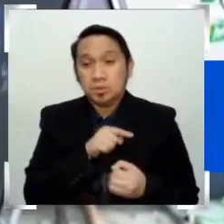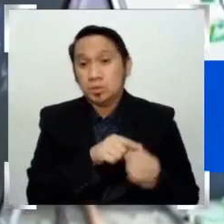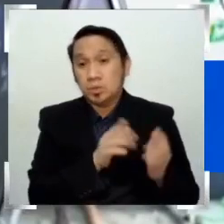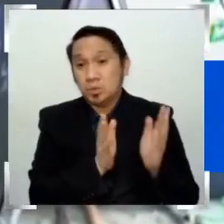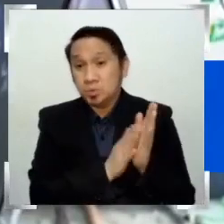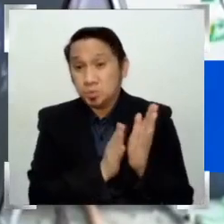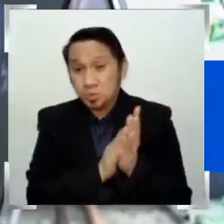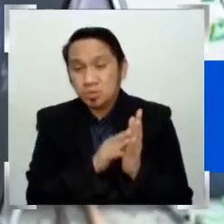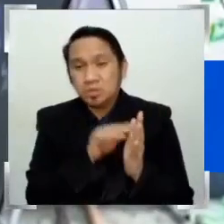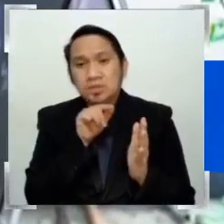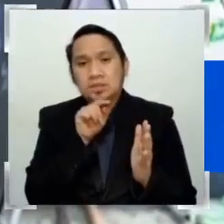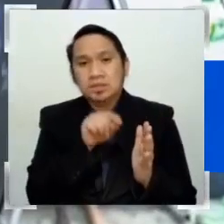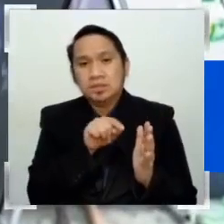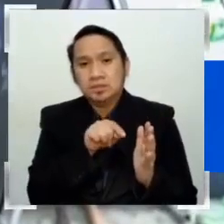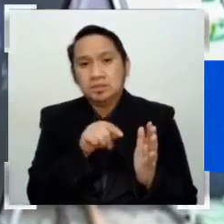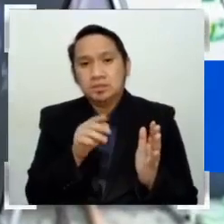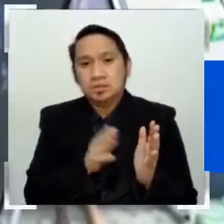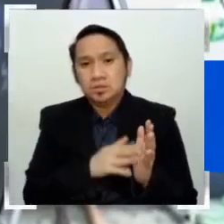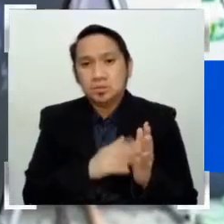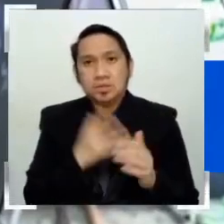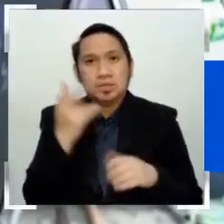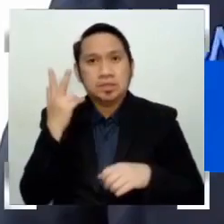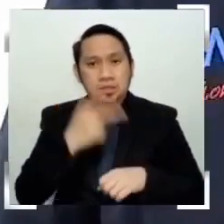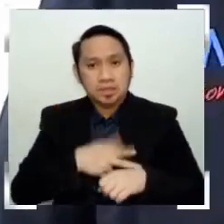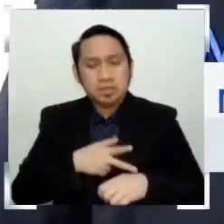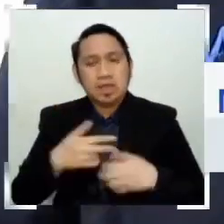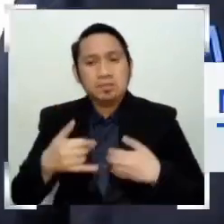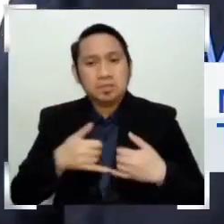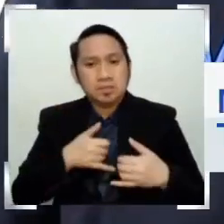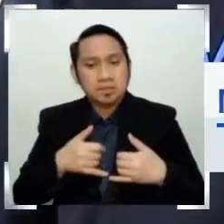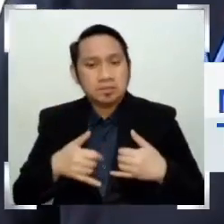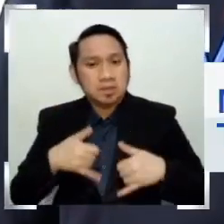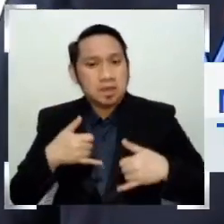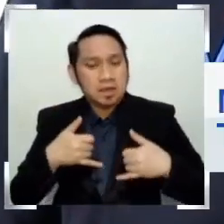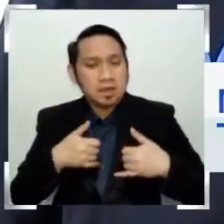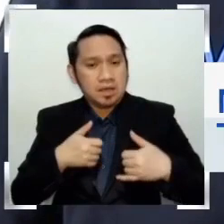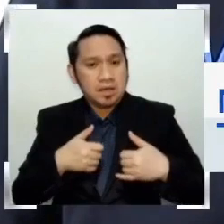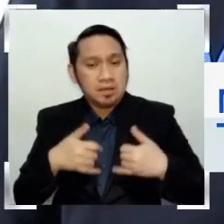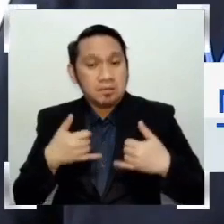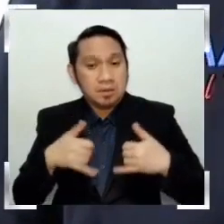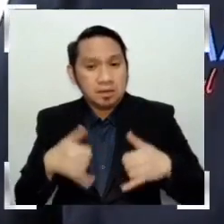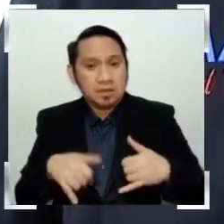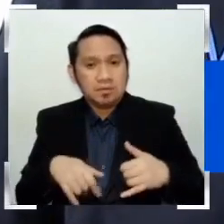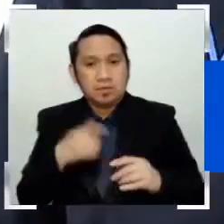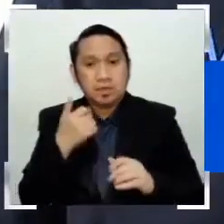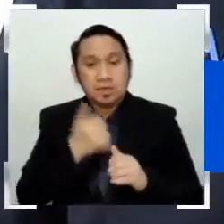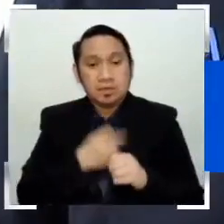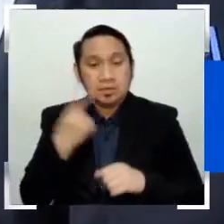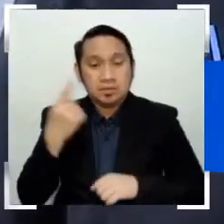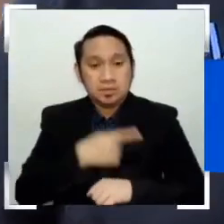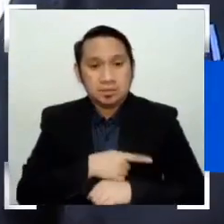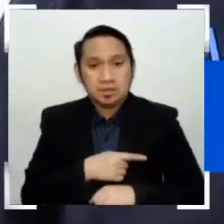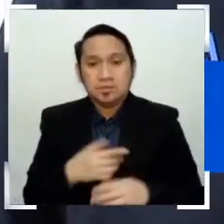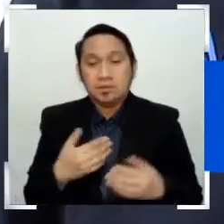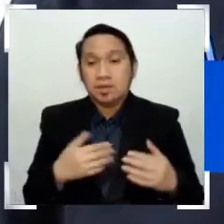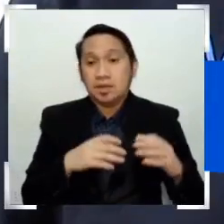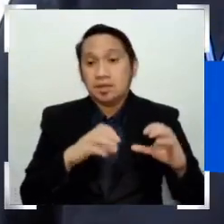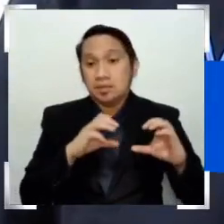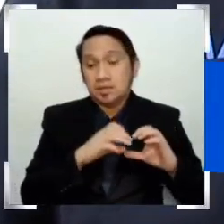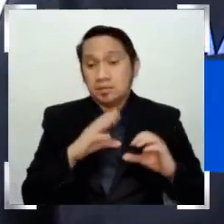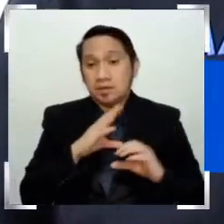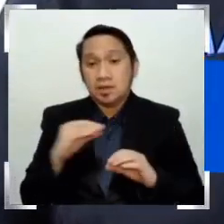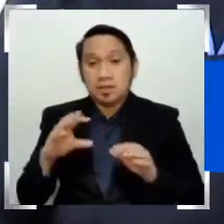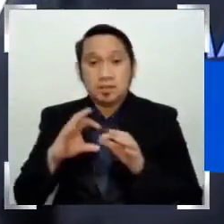ng 3 beses sa isang araw. Because of the close coordination between GMA and NCAA, we're able to mount